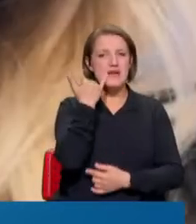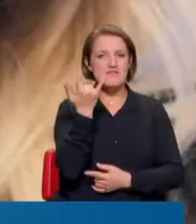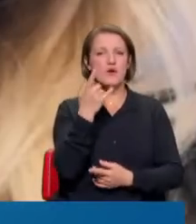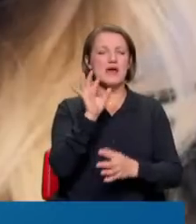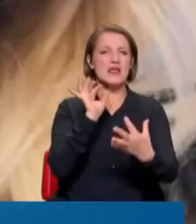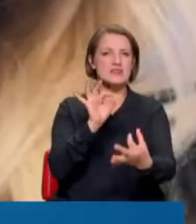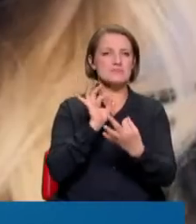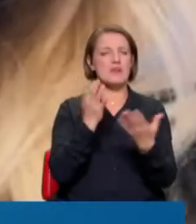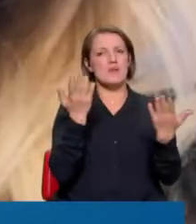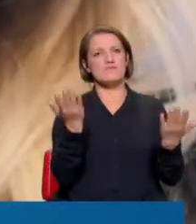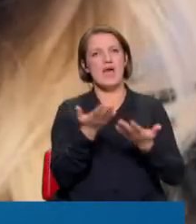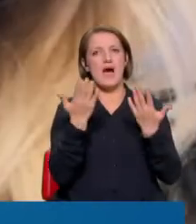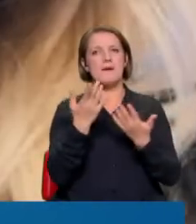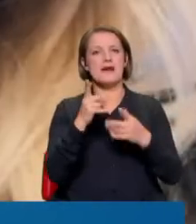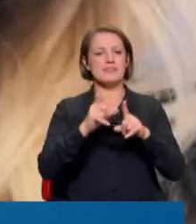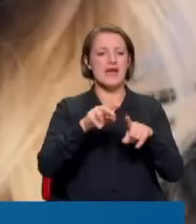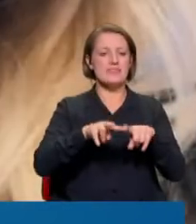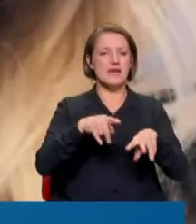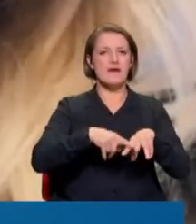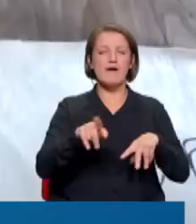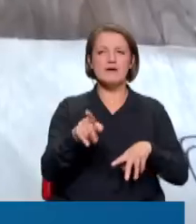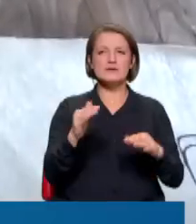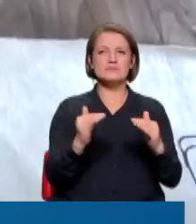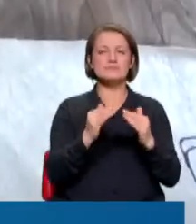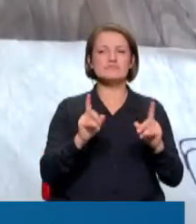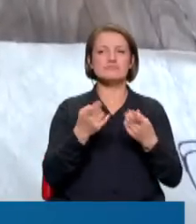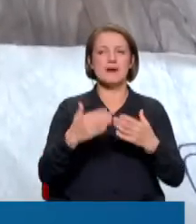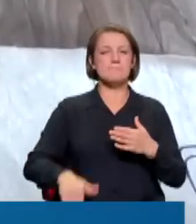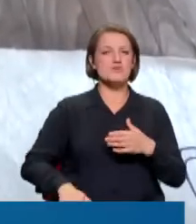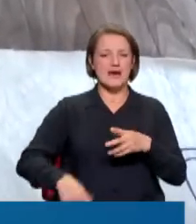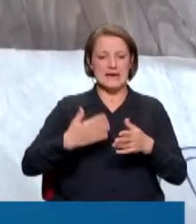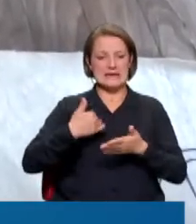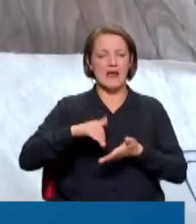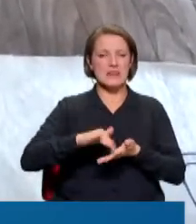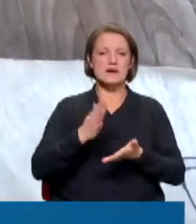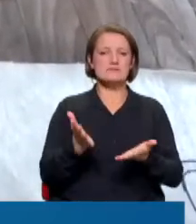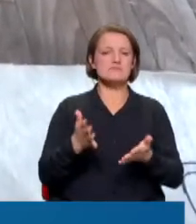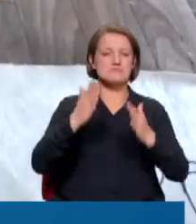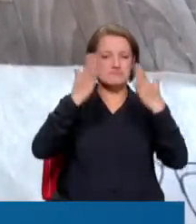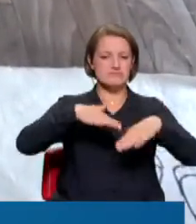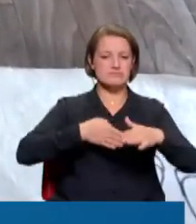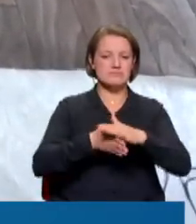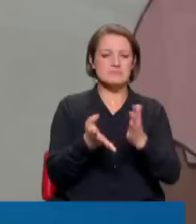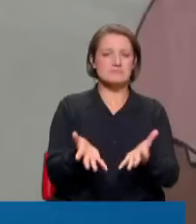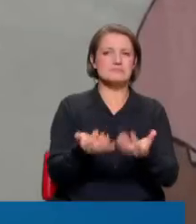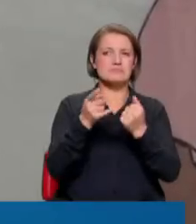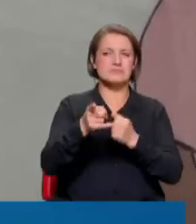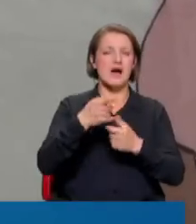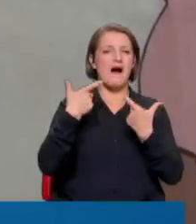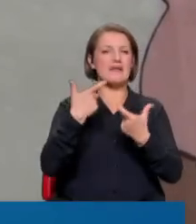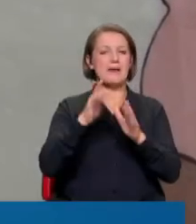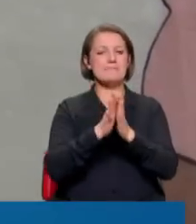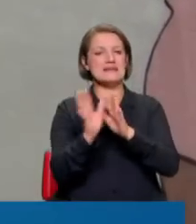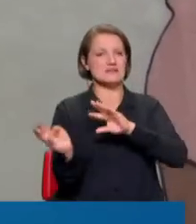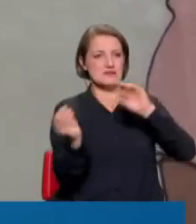irtibat ya da DNA eşleşmesine ulaşamadık bacağından yaralı halde enkazdan çıkarılan ateşe Hatay'dan Mersin'e